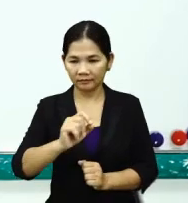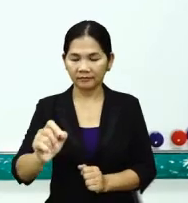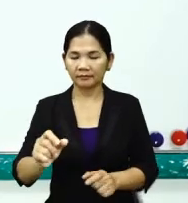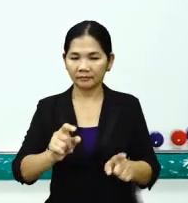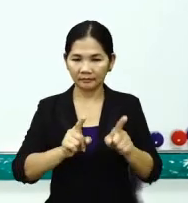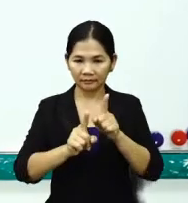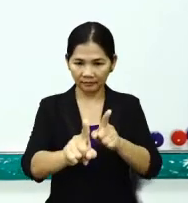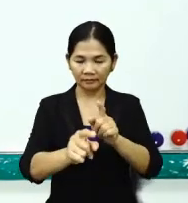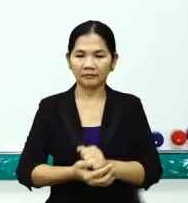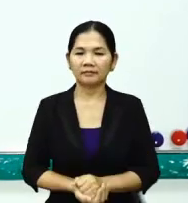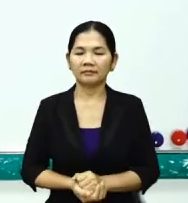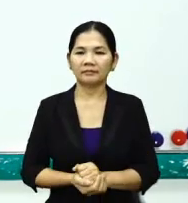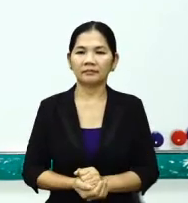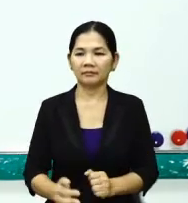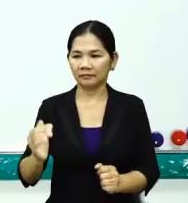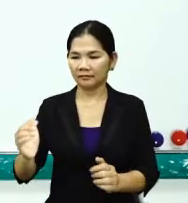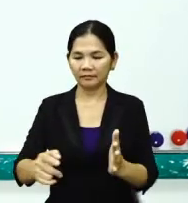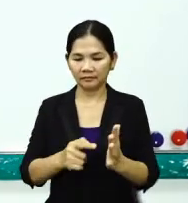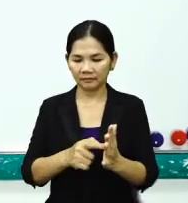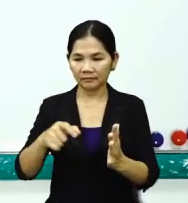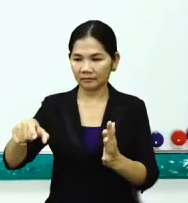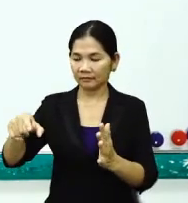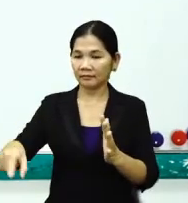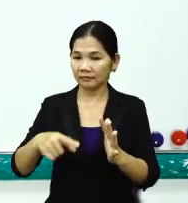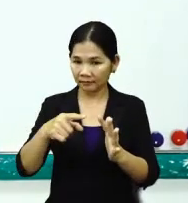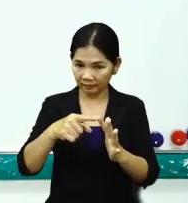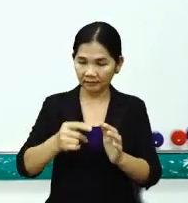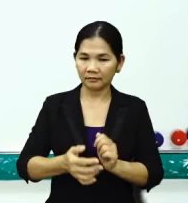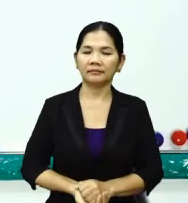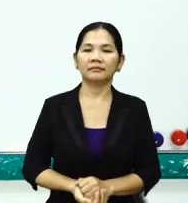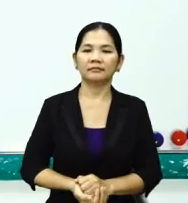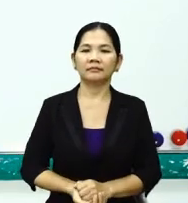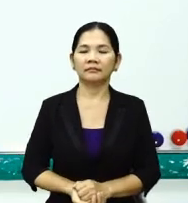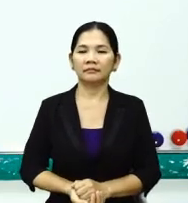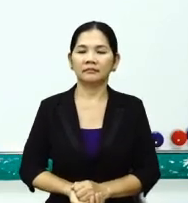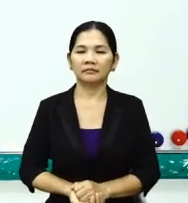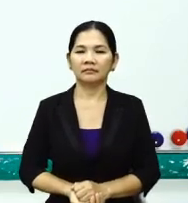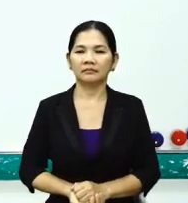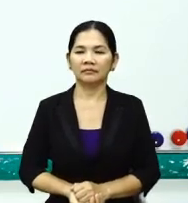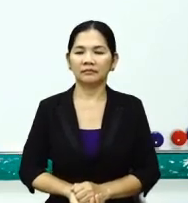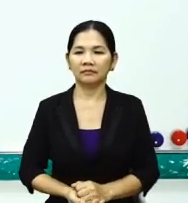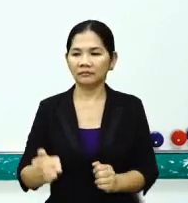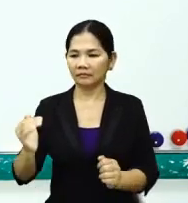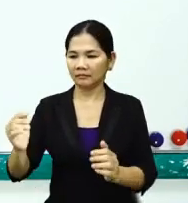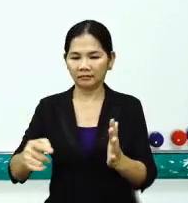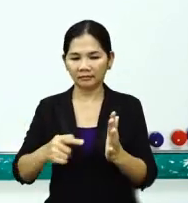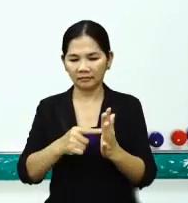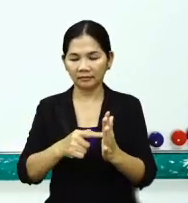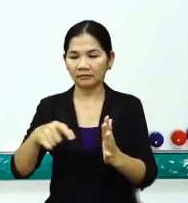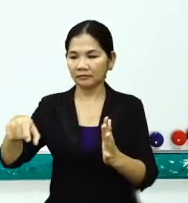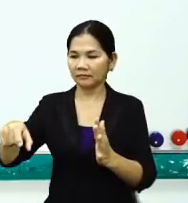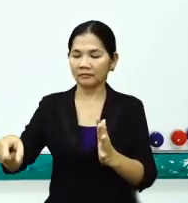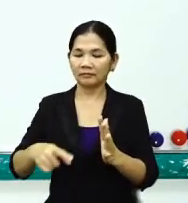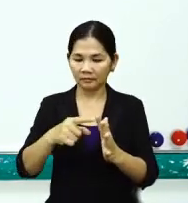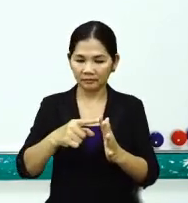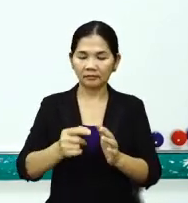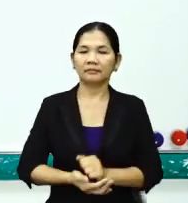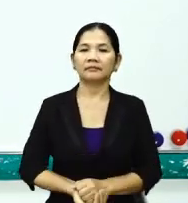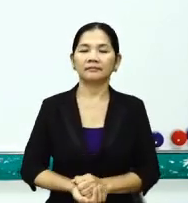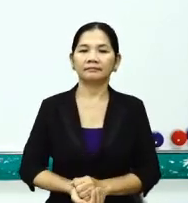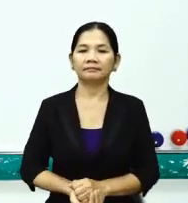tiết. Sổ phí. sổ phí